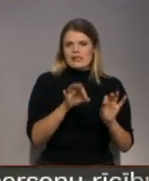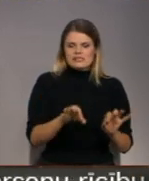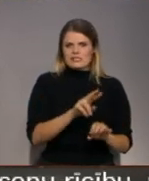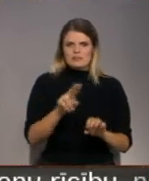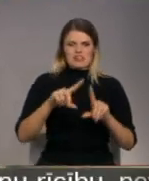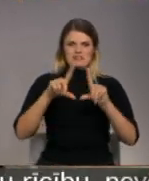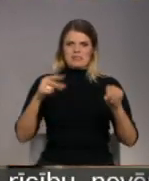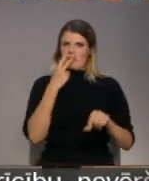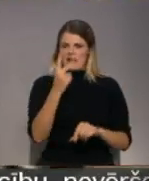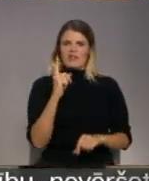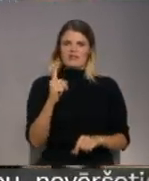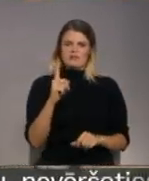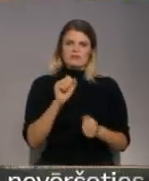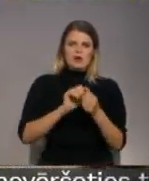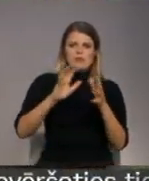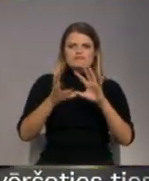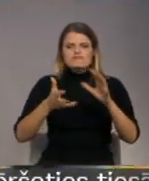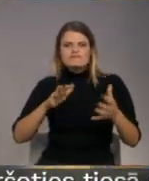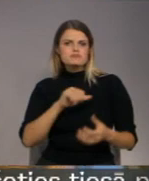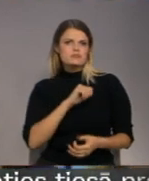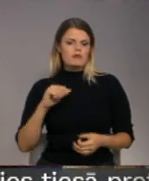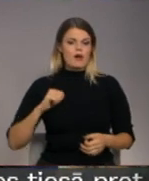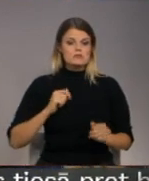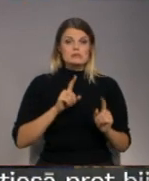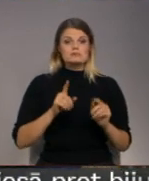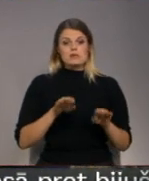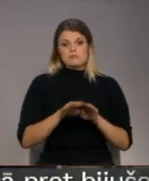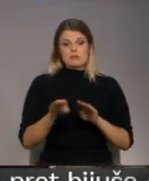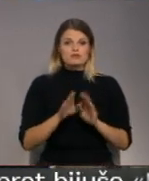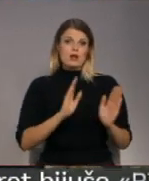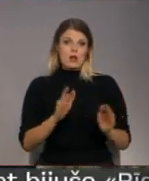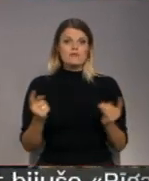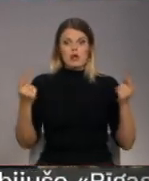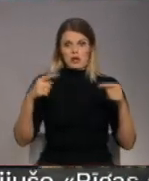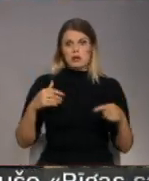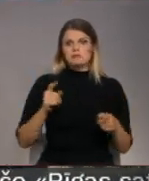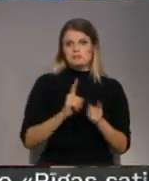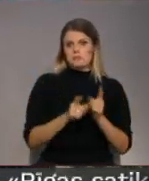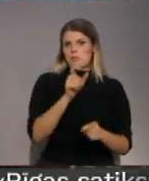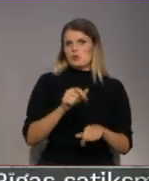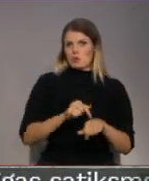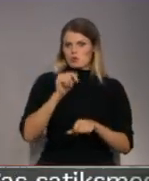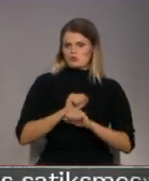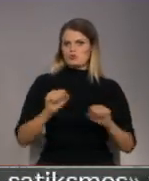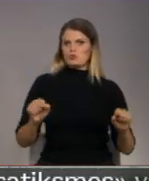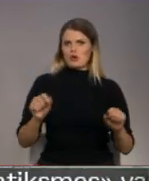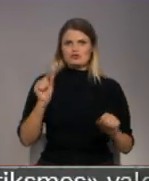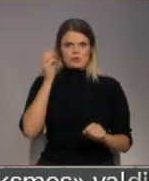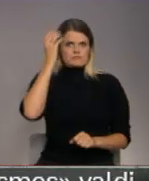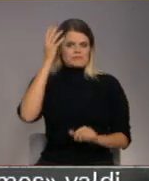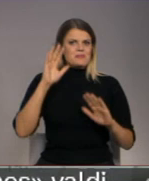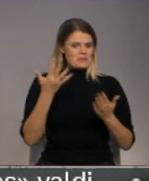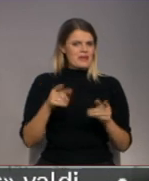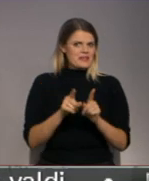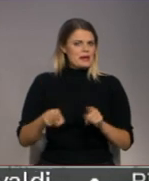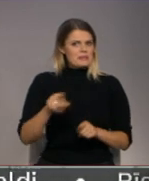no bildītes. Salīdzinot ar gatavošanos laiku, šodien pedagogi jau jūtoties drošāki un zinošāki, tomēr joprojām ne visiem